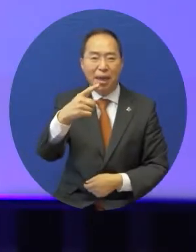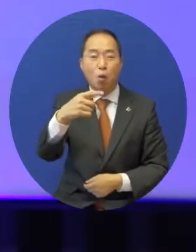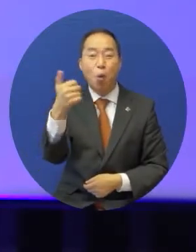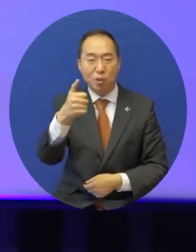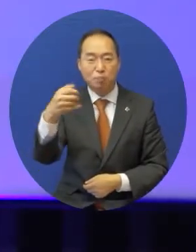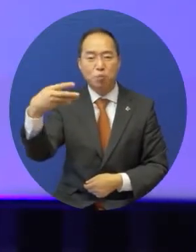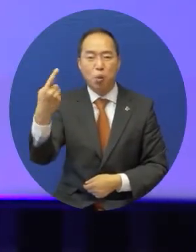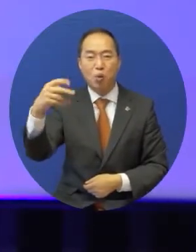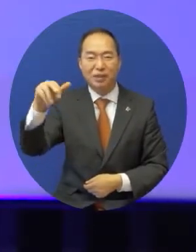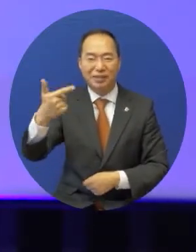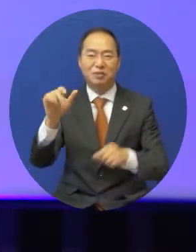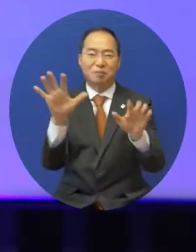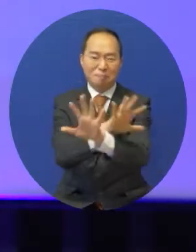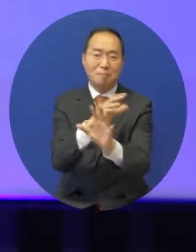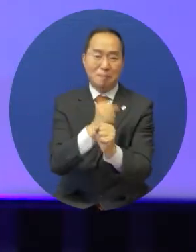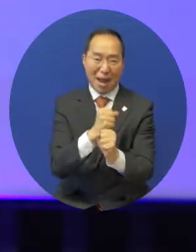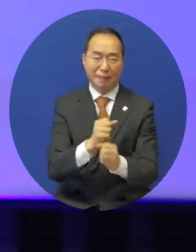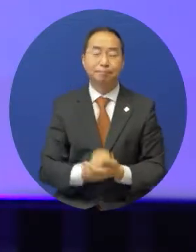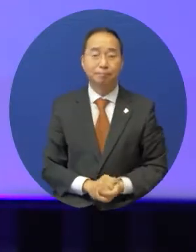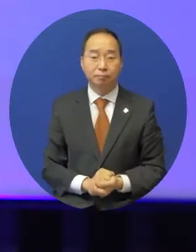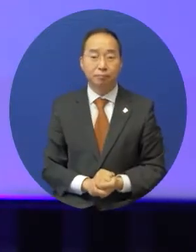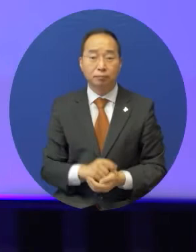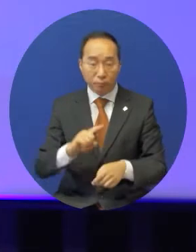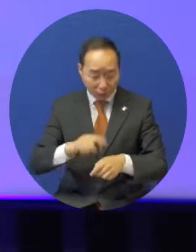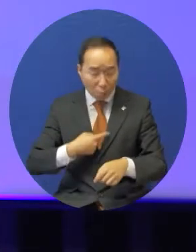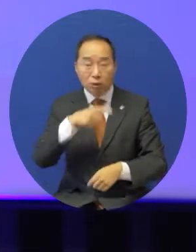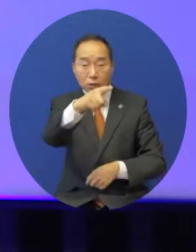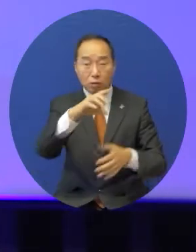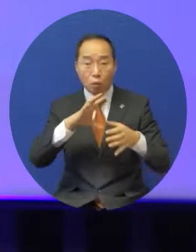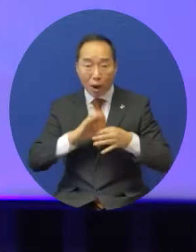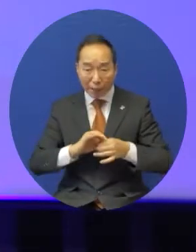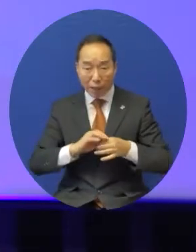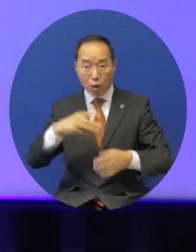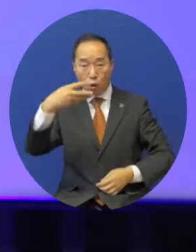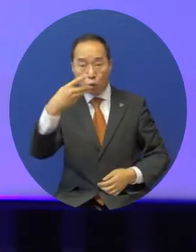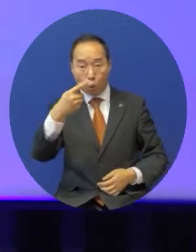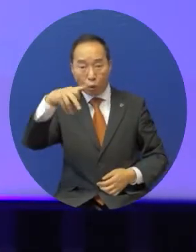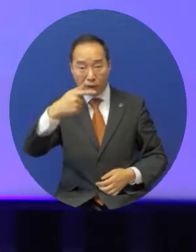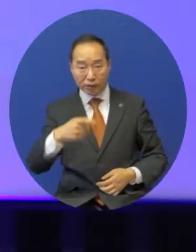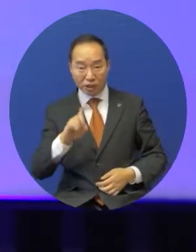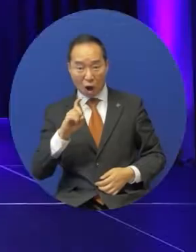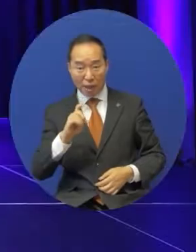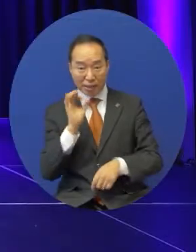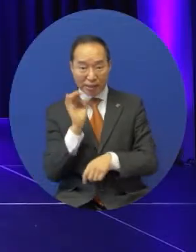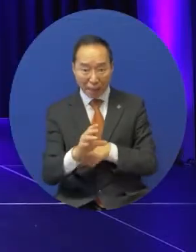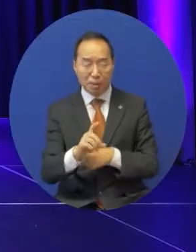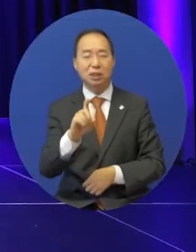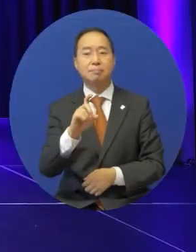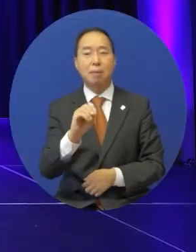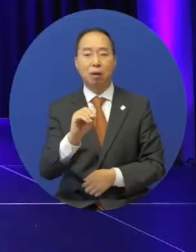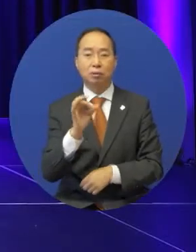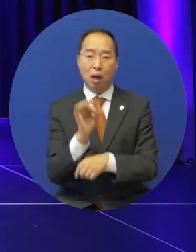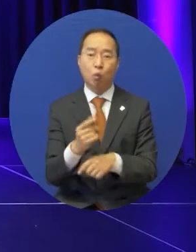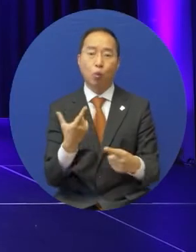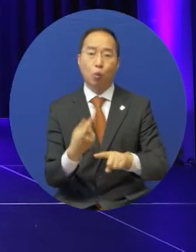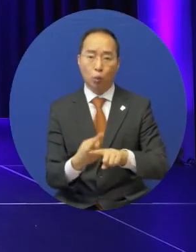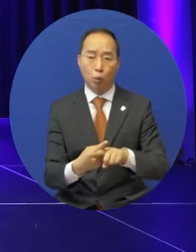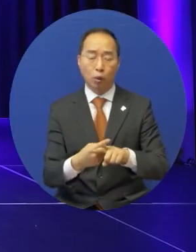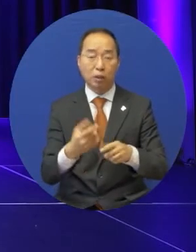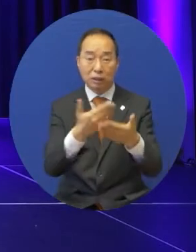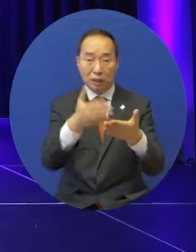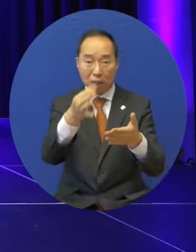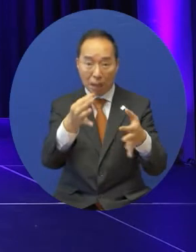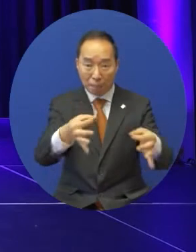10만 원어치 그 토큰을 사면 그 지분에 참여를 하게 되는 거죠. 그래서 그 그림이